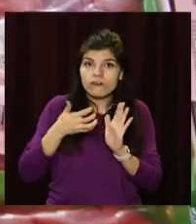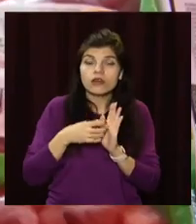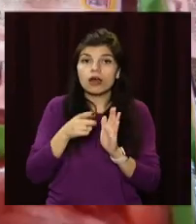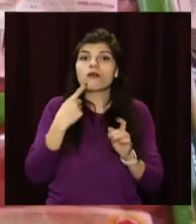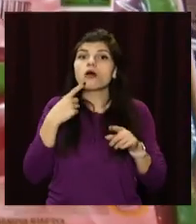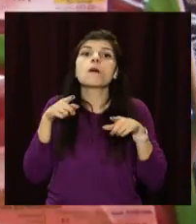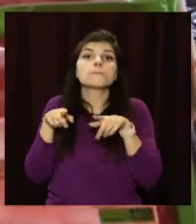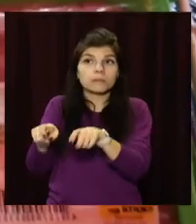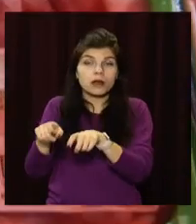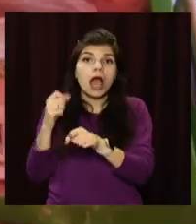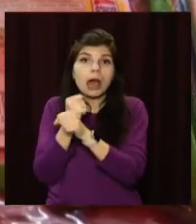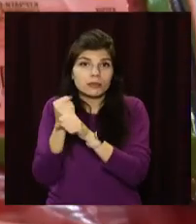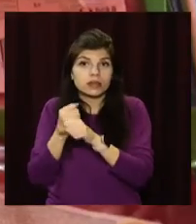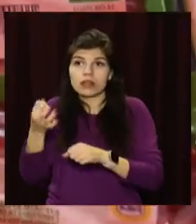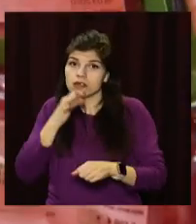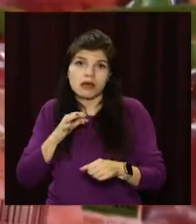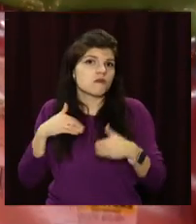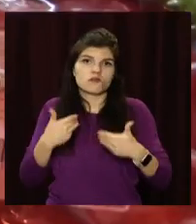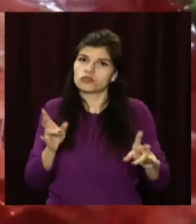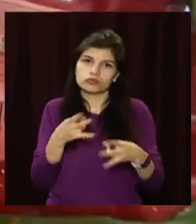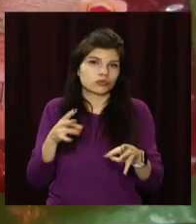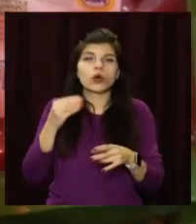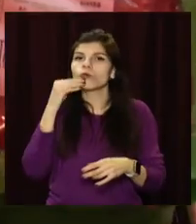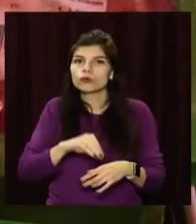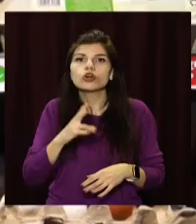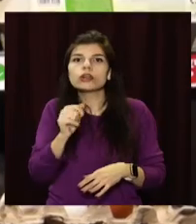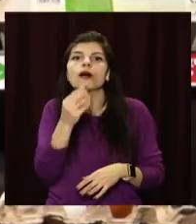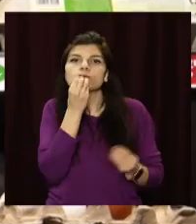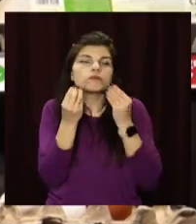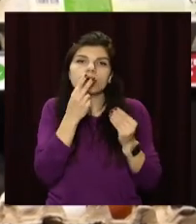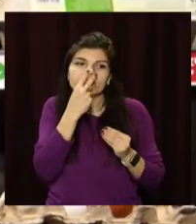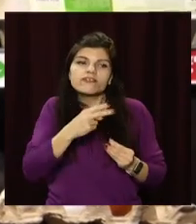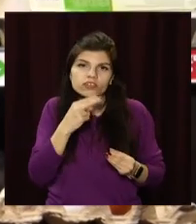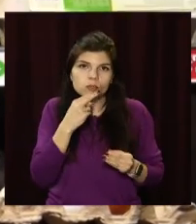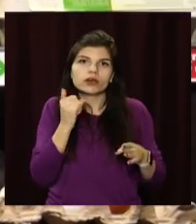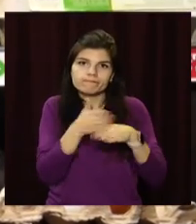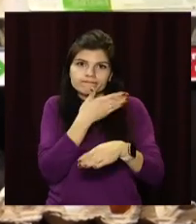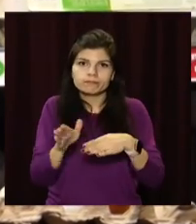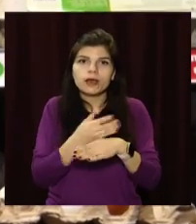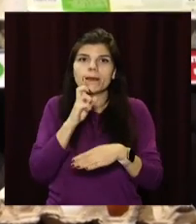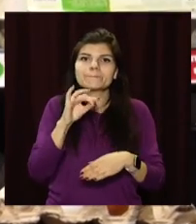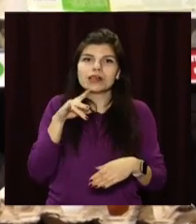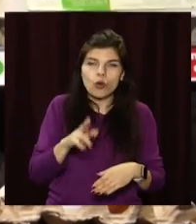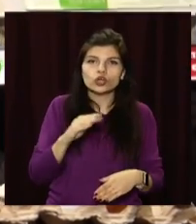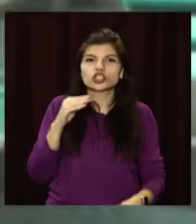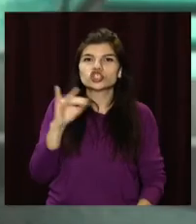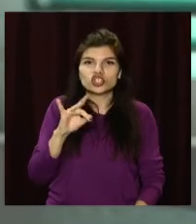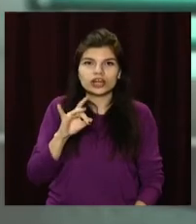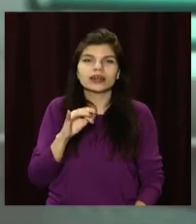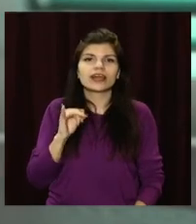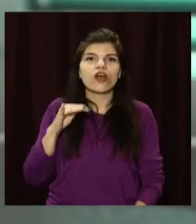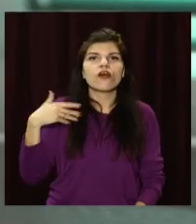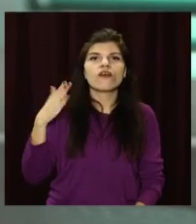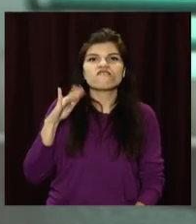по вітаміни медики не рекомендують. Радше радять звернути увагу на харчування та збалансувати в раціоні білки, жири та вуглеводи. Крім